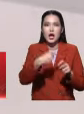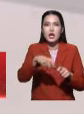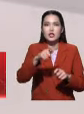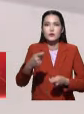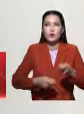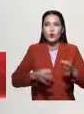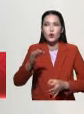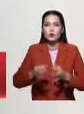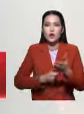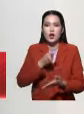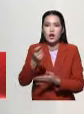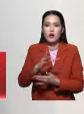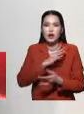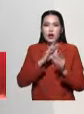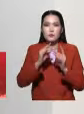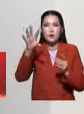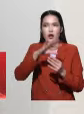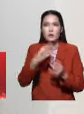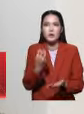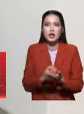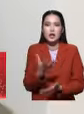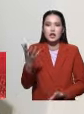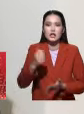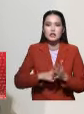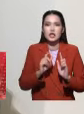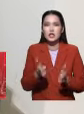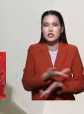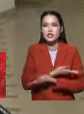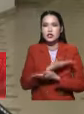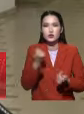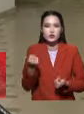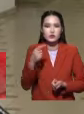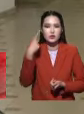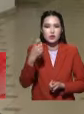яғни жатақхана құнының қымбаттауымен келіспейтінін жеткізіпті.